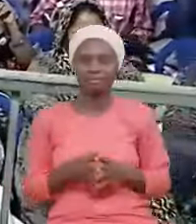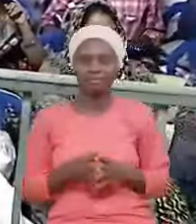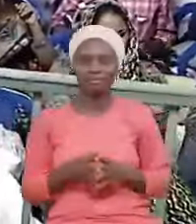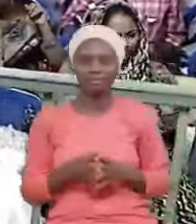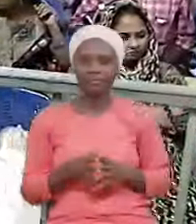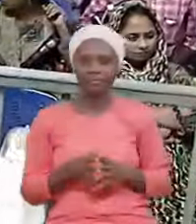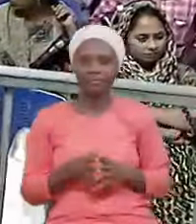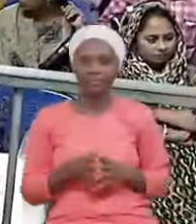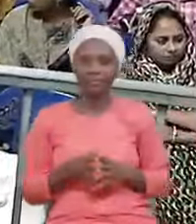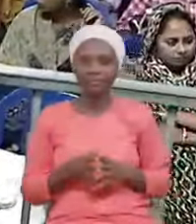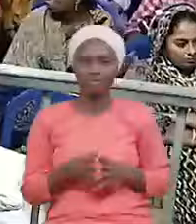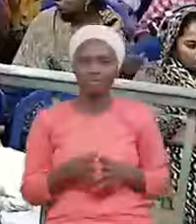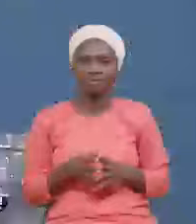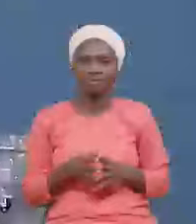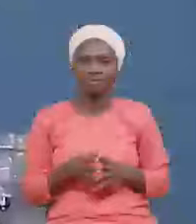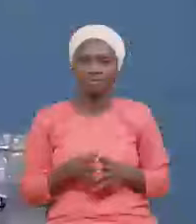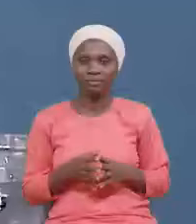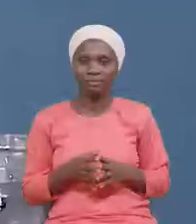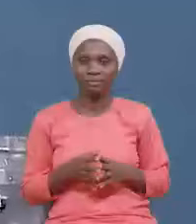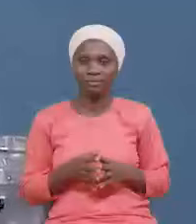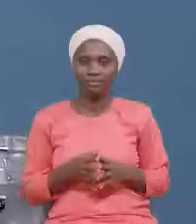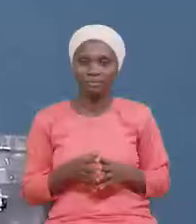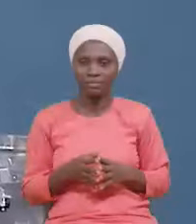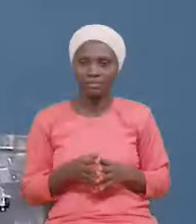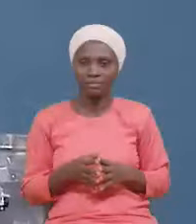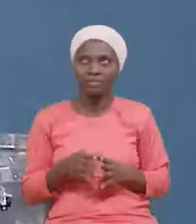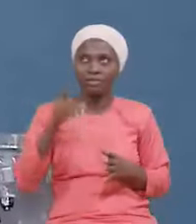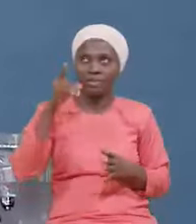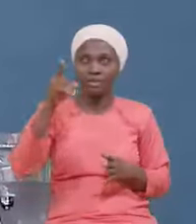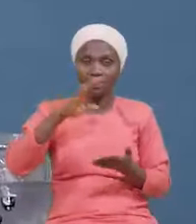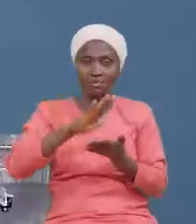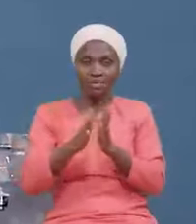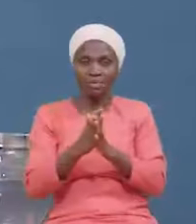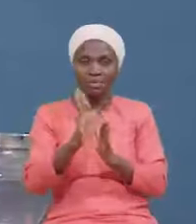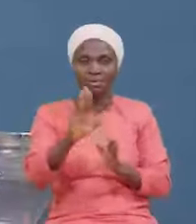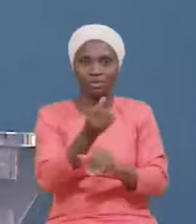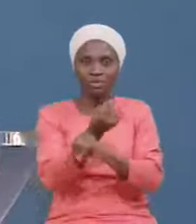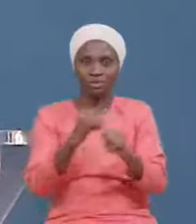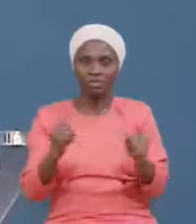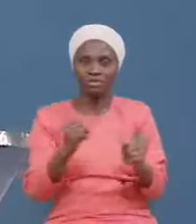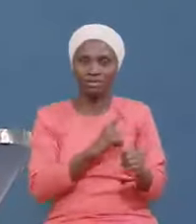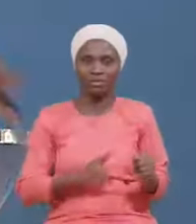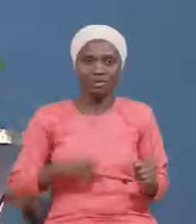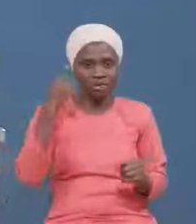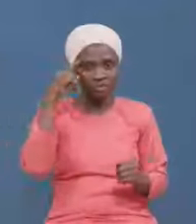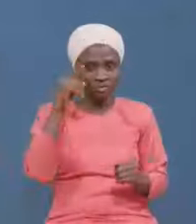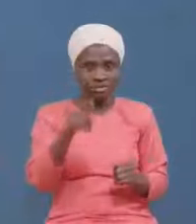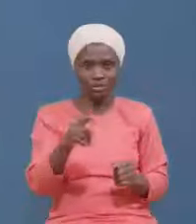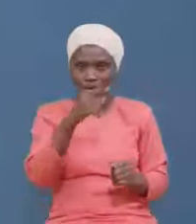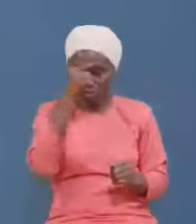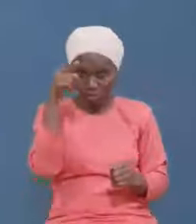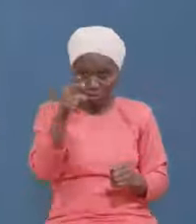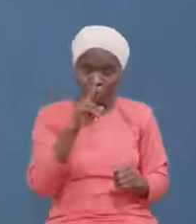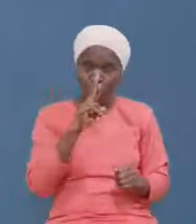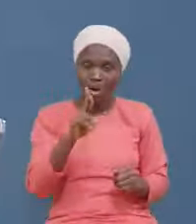యజమానిగా దిశానిర్దేశం చేసేవానిగా చేసుకుంటున్నాను. Become the saving Lord for you. అప్పుడు ఆయన